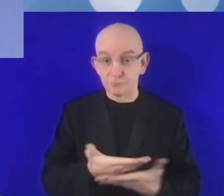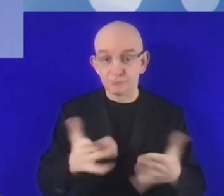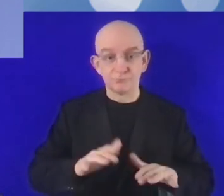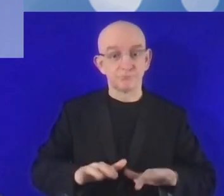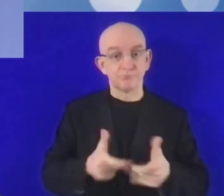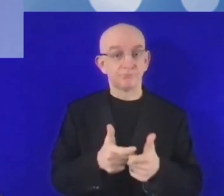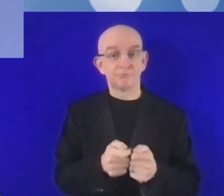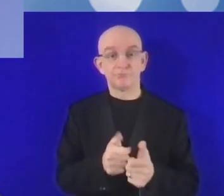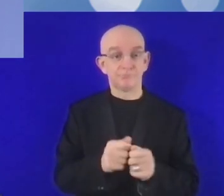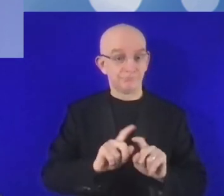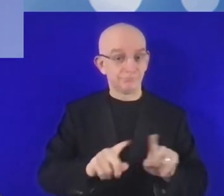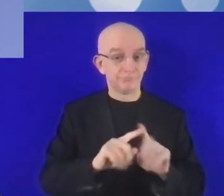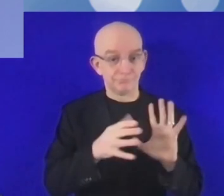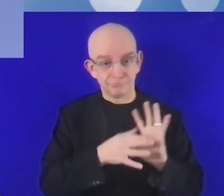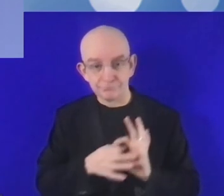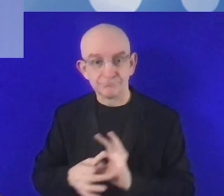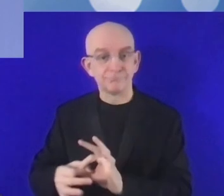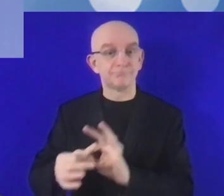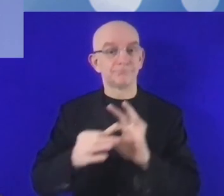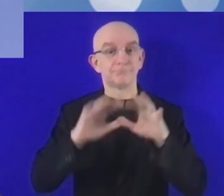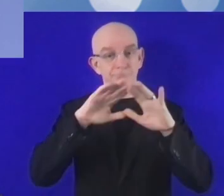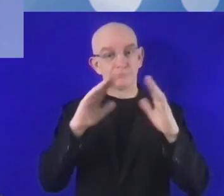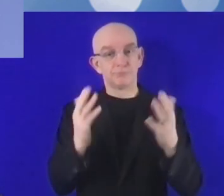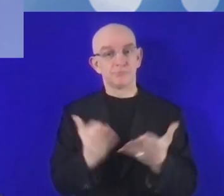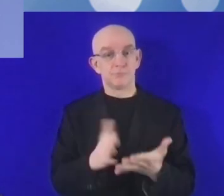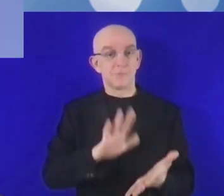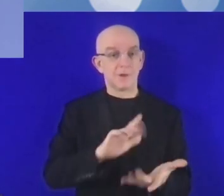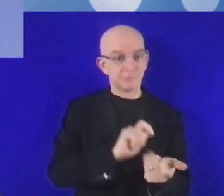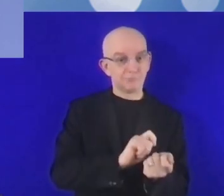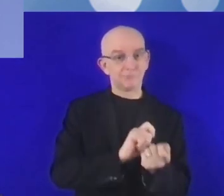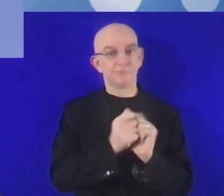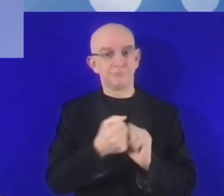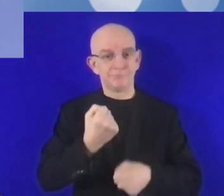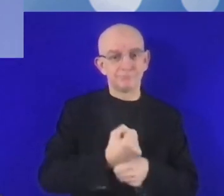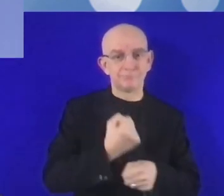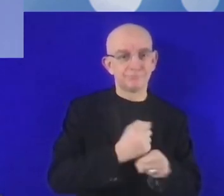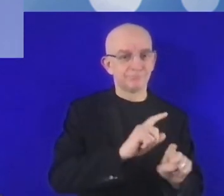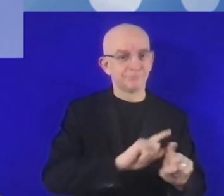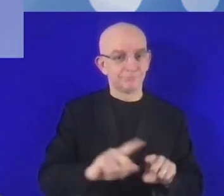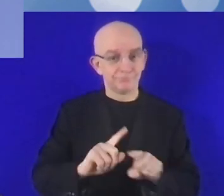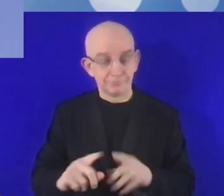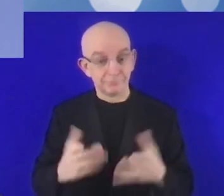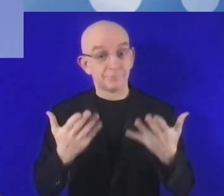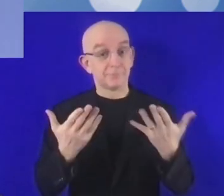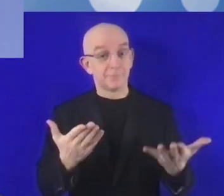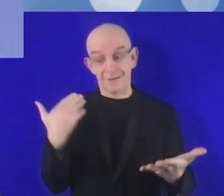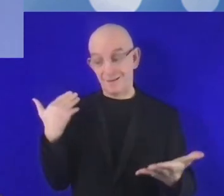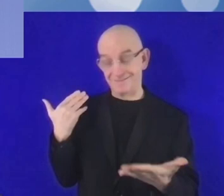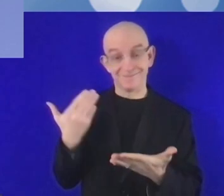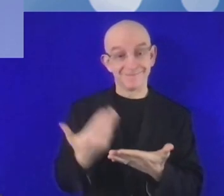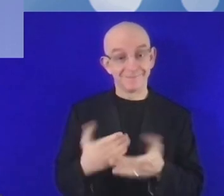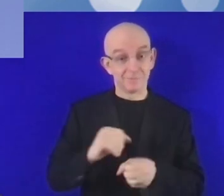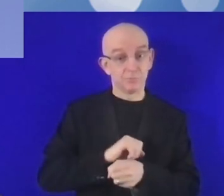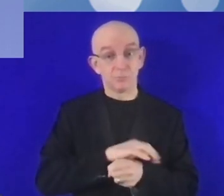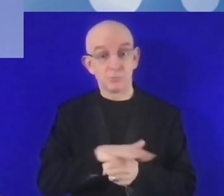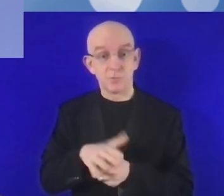合网络，所以我们可以说我们共同的目标就是让我们的网络变成